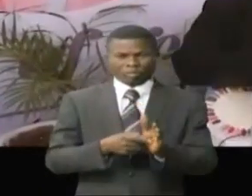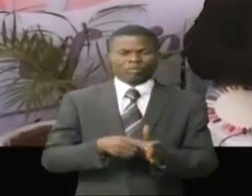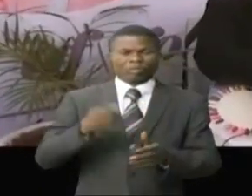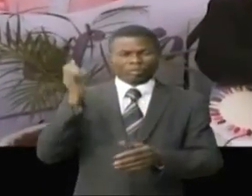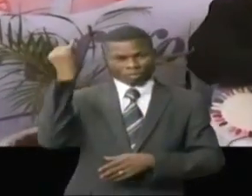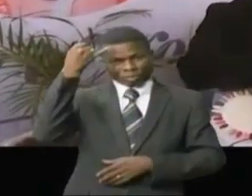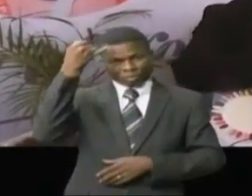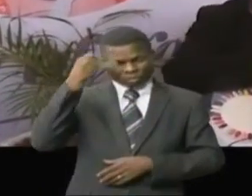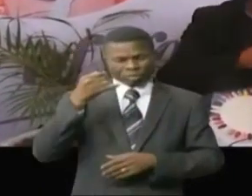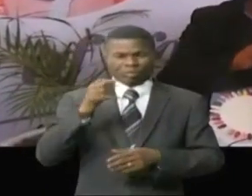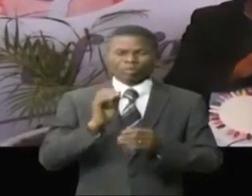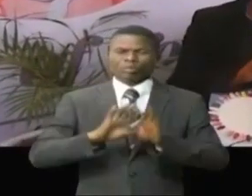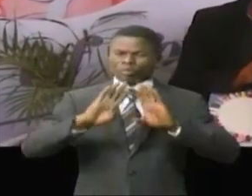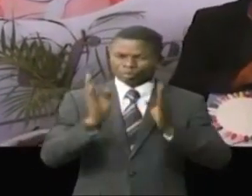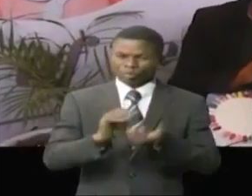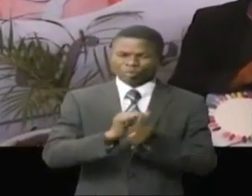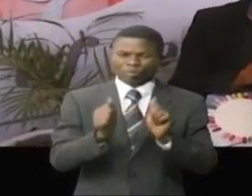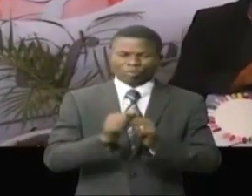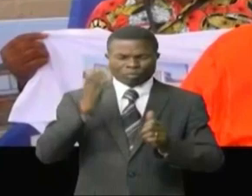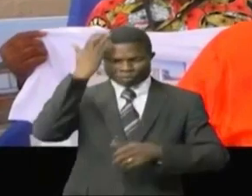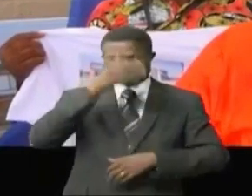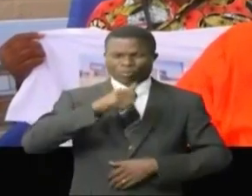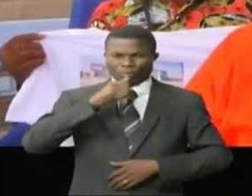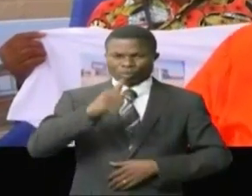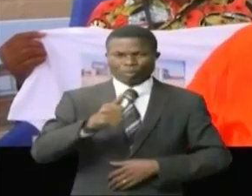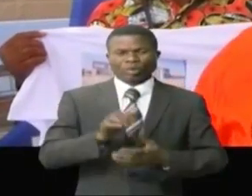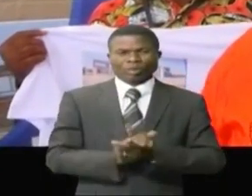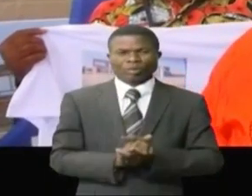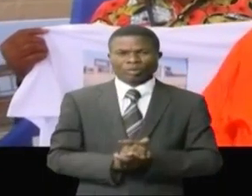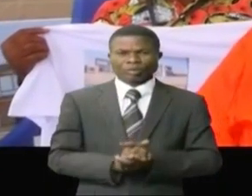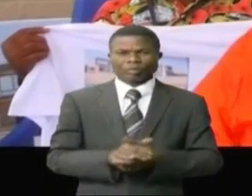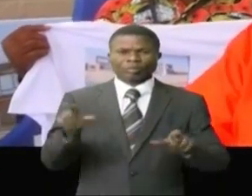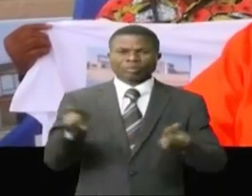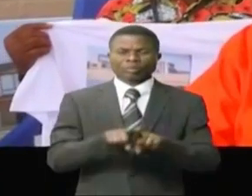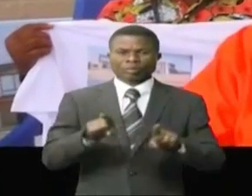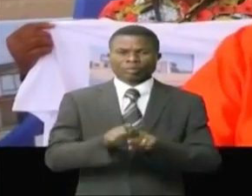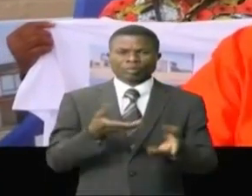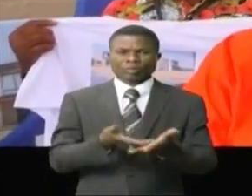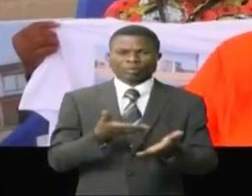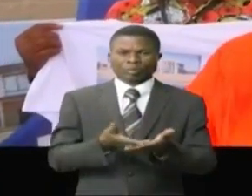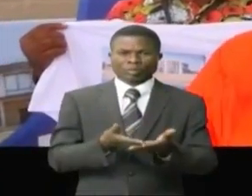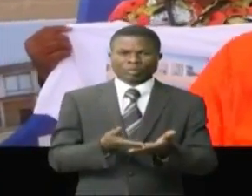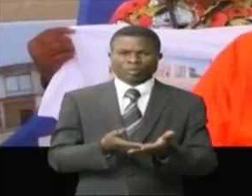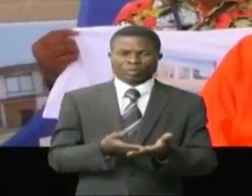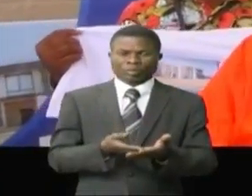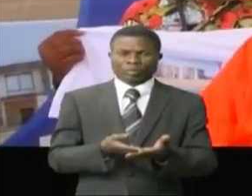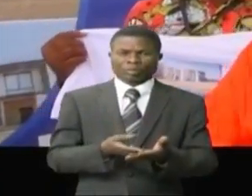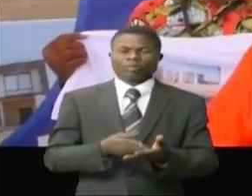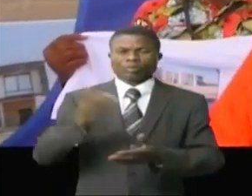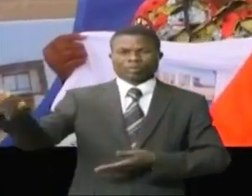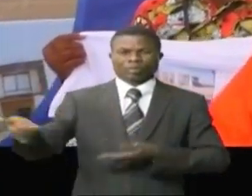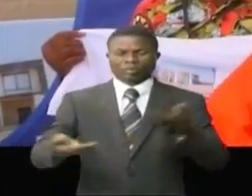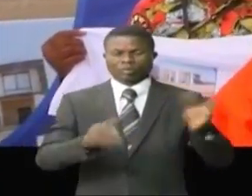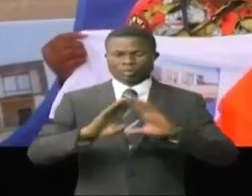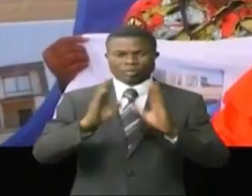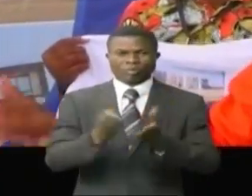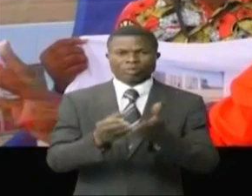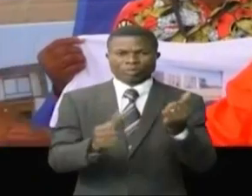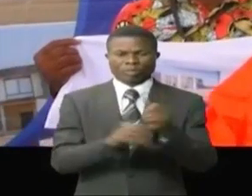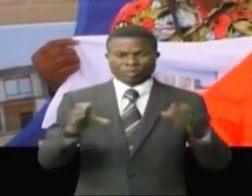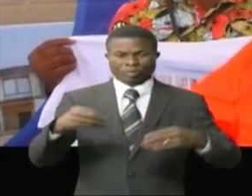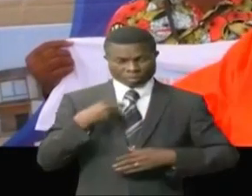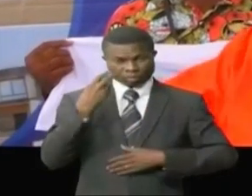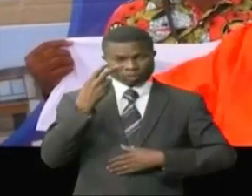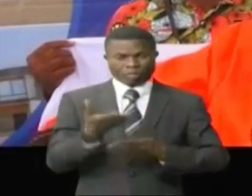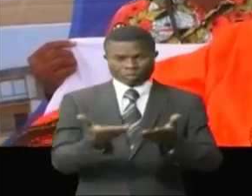a la pédicure, on fait tout. Ce stand est conçu uniquement pour accueillir les gens. Vous allez voir